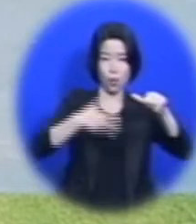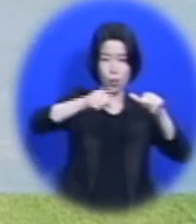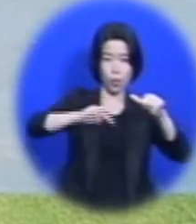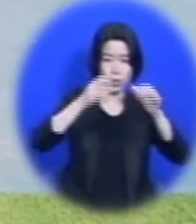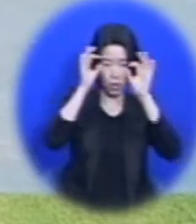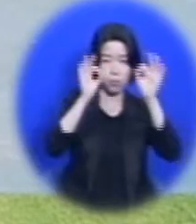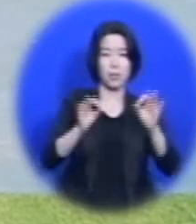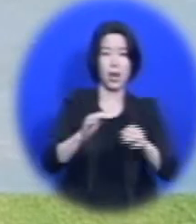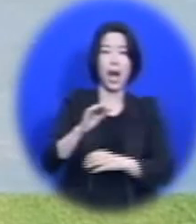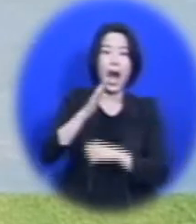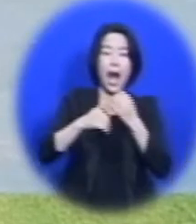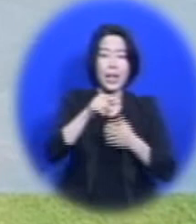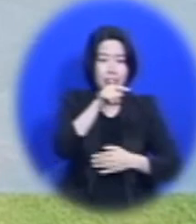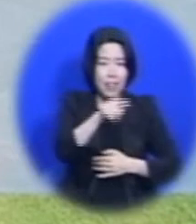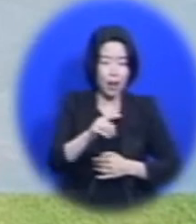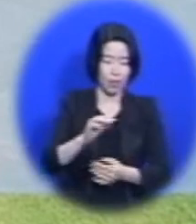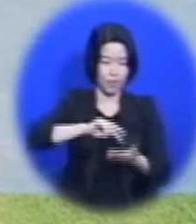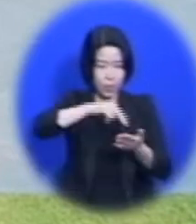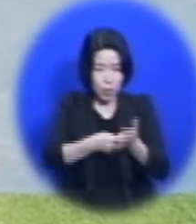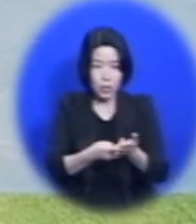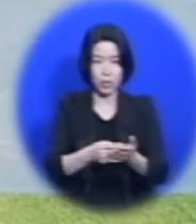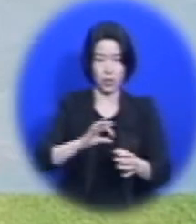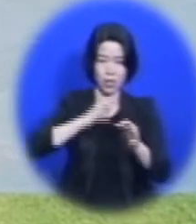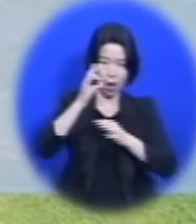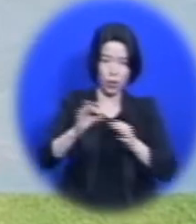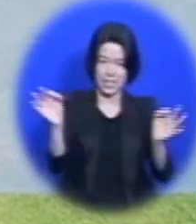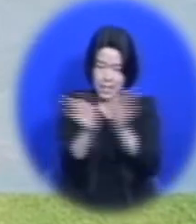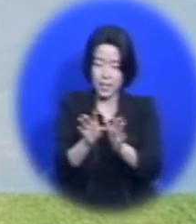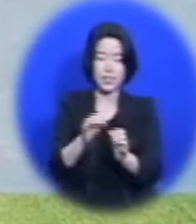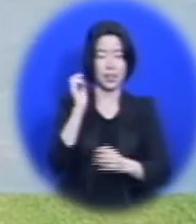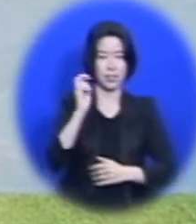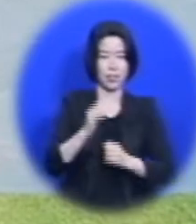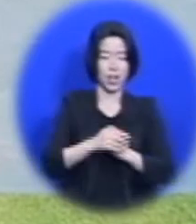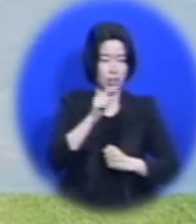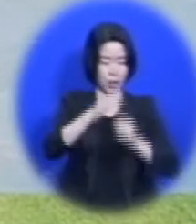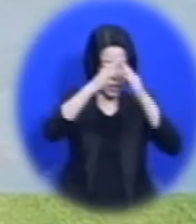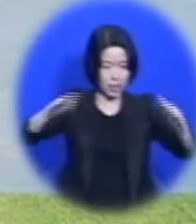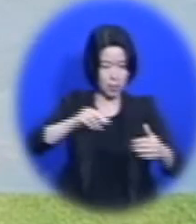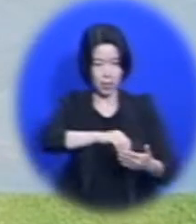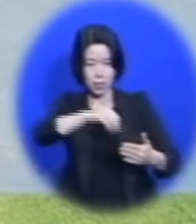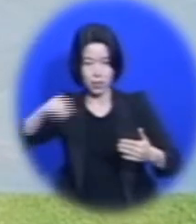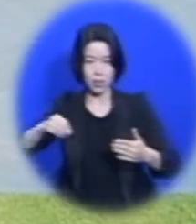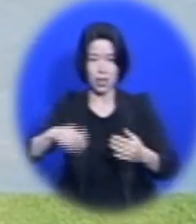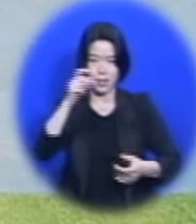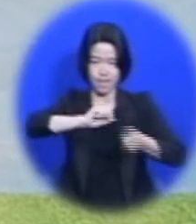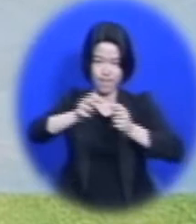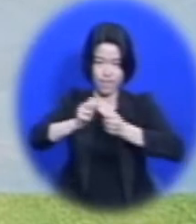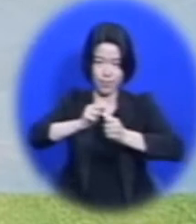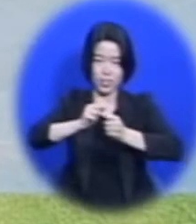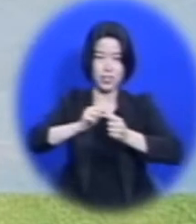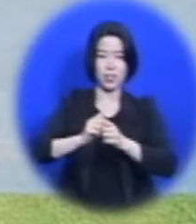보면 하나님께서 너를 넘어뜨리고 영원히 없애버리실 것이다. 너를 장막에서 끌어내어 갈기갈기